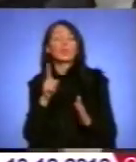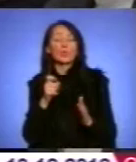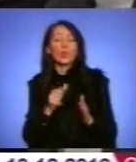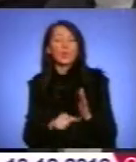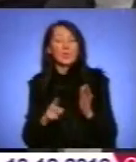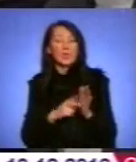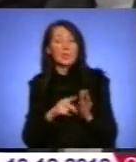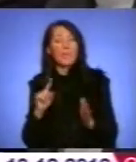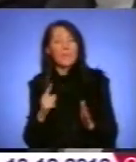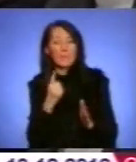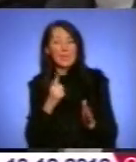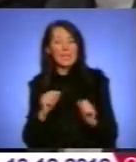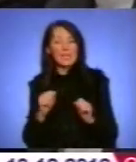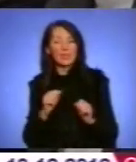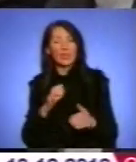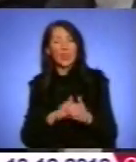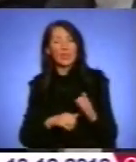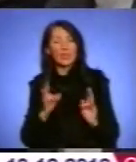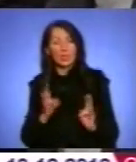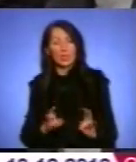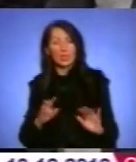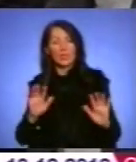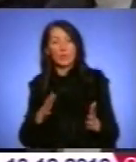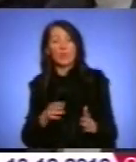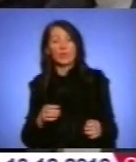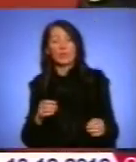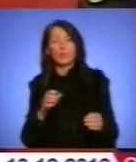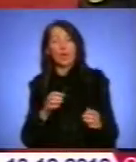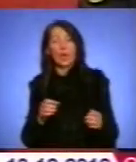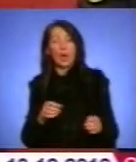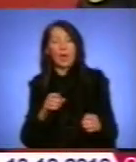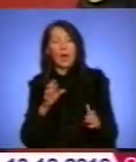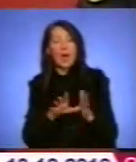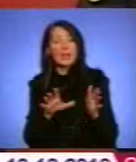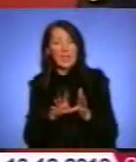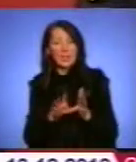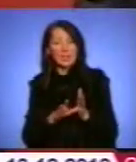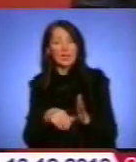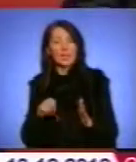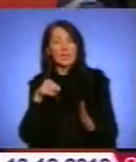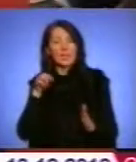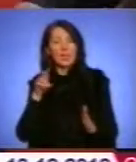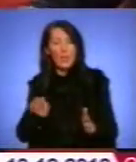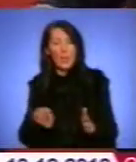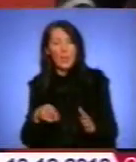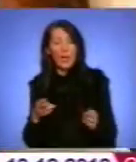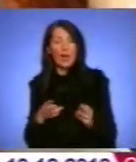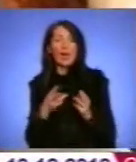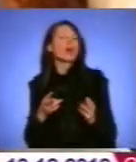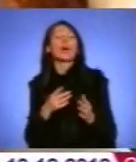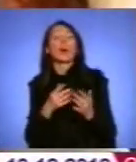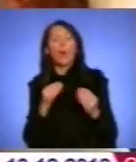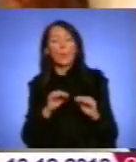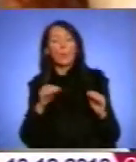керівників. Причини нещасних випадків – ураження струмом, падіння, ДТП, дія рухомих деталей, обладнання. В основному